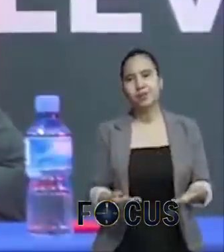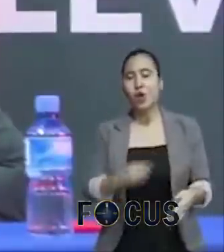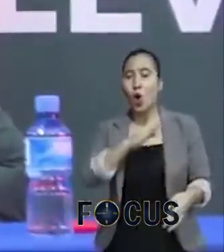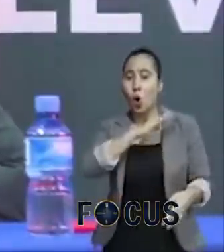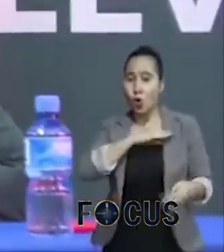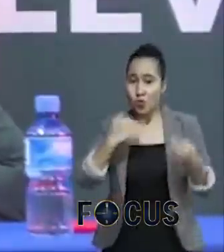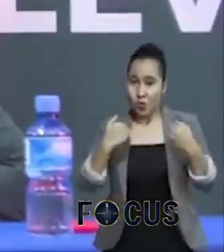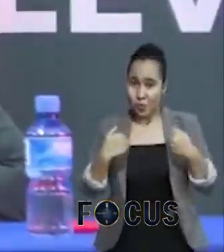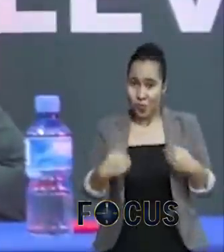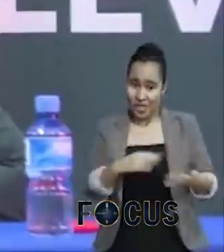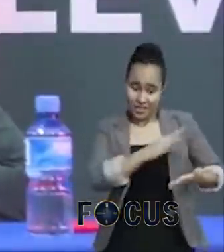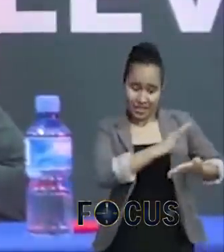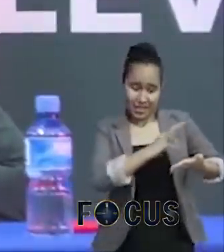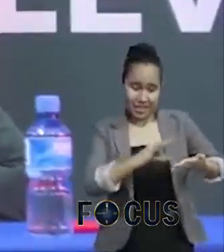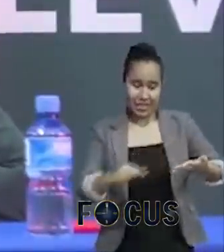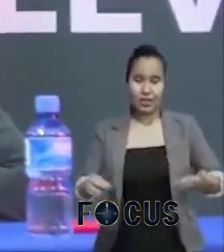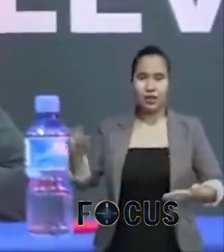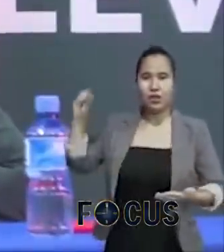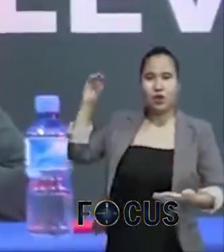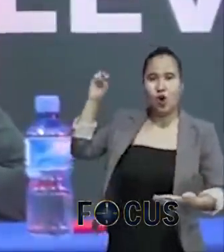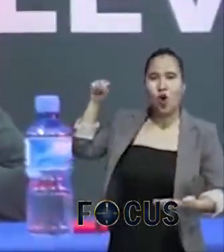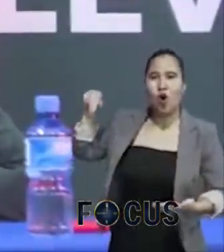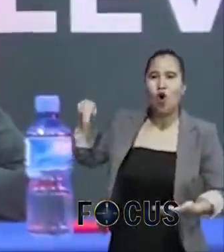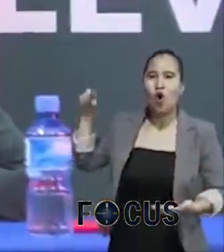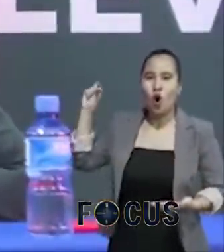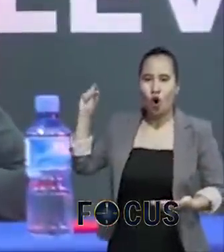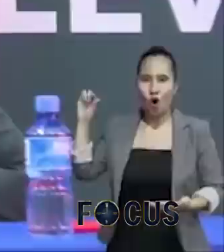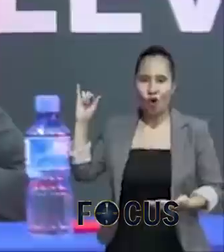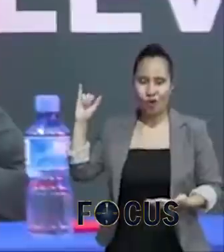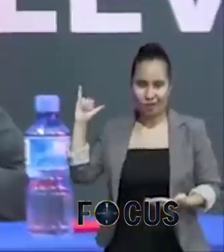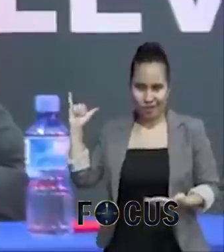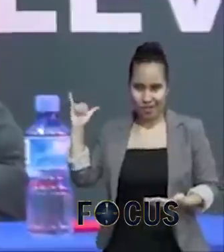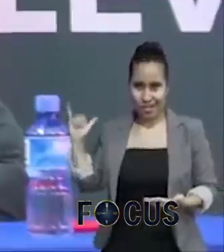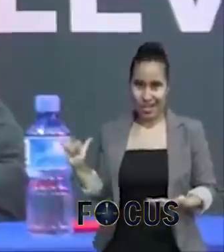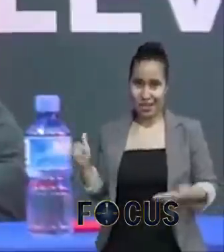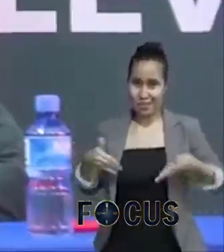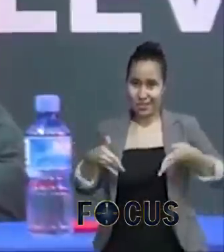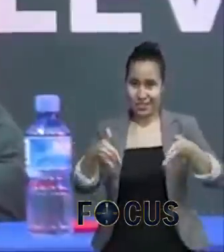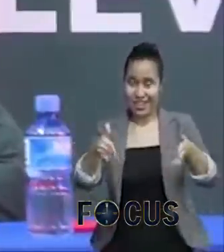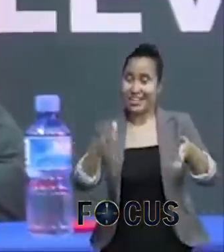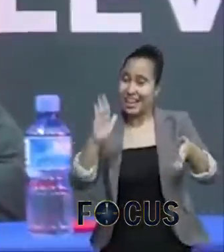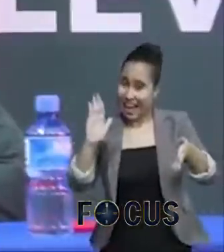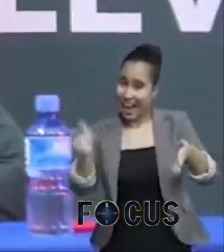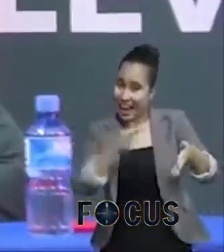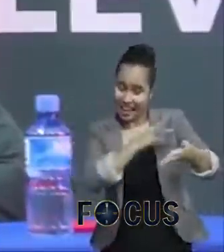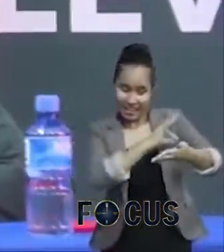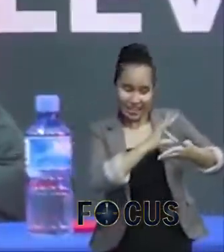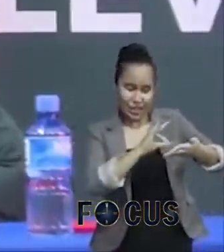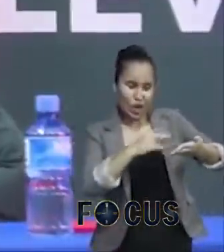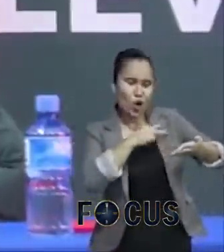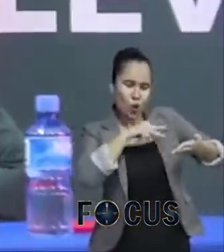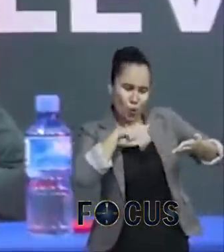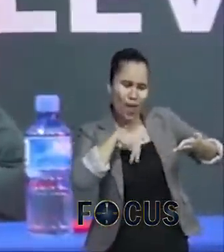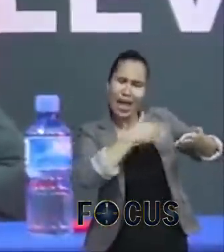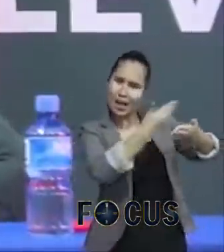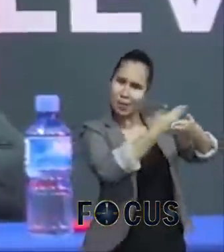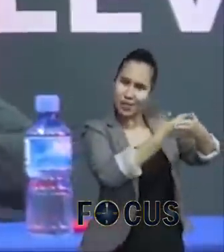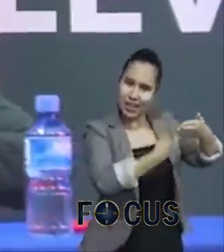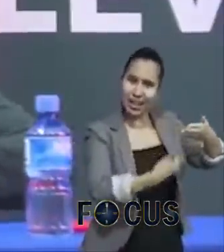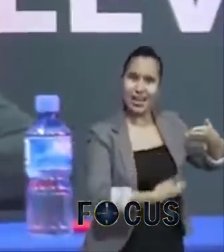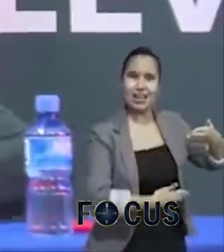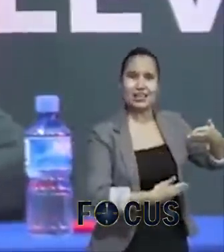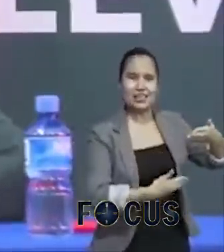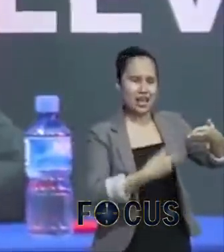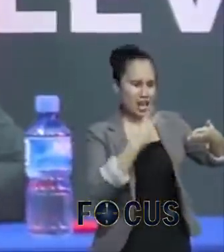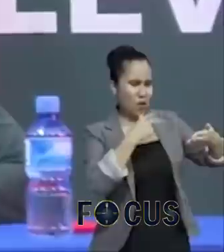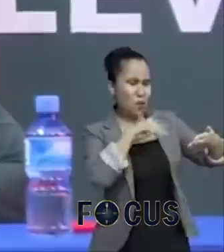Hongrijpstraat, ruim fudusungsma, be registreer den strefik ba, no u apa lees, wo check den lees, if i